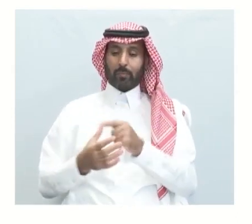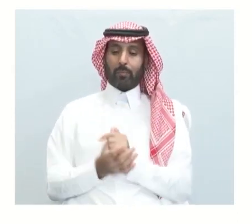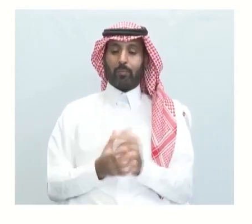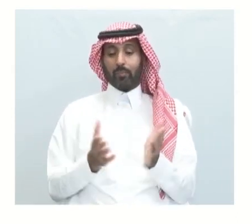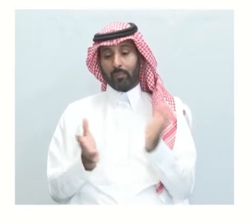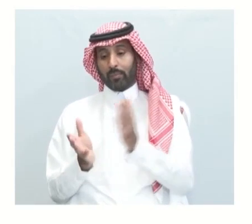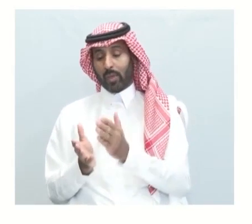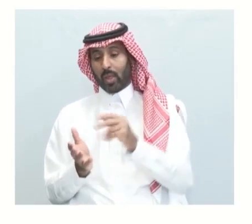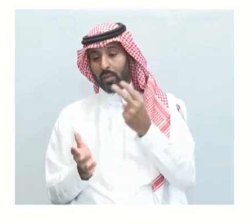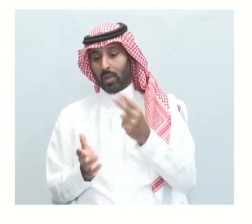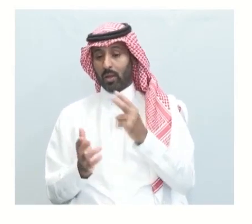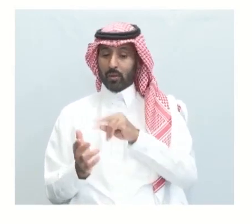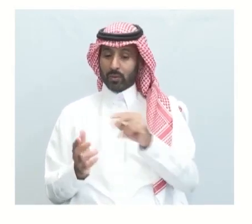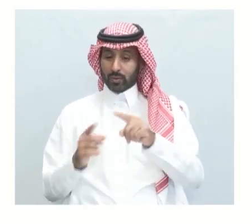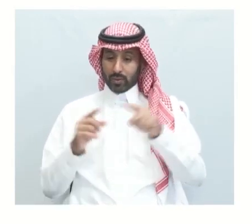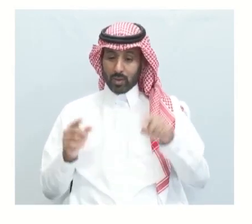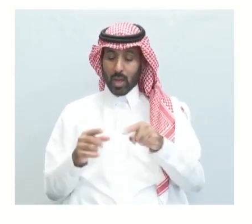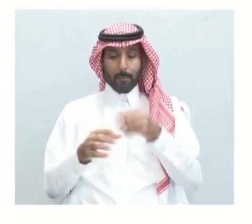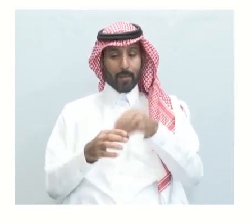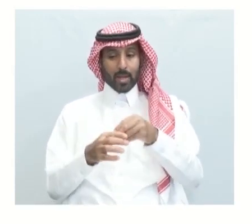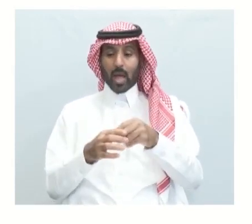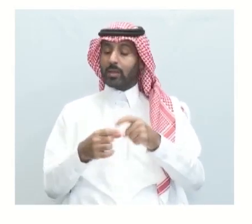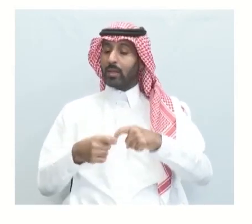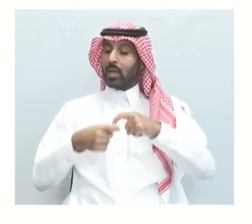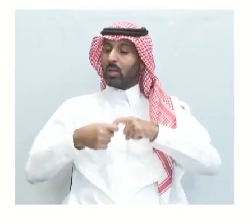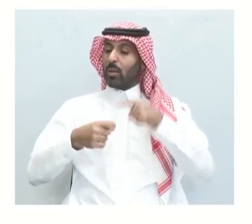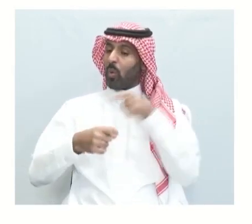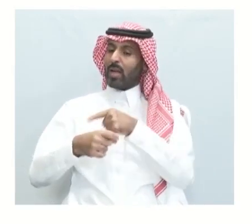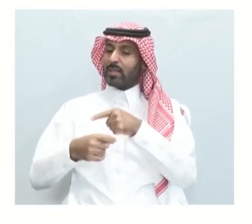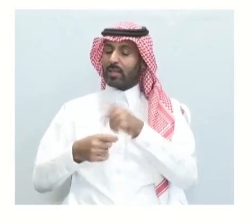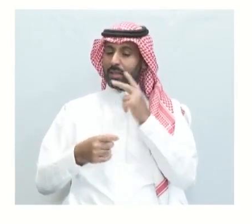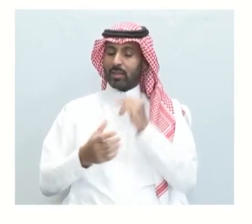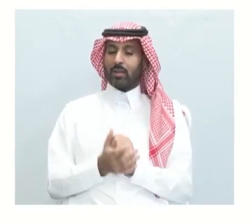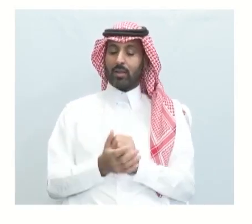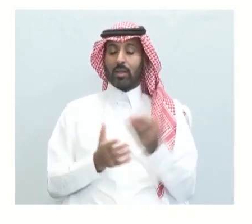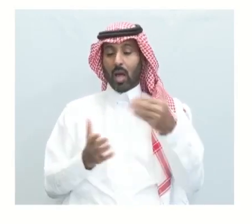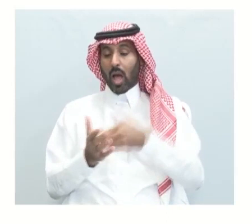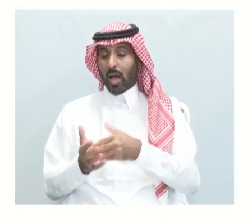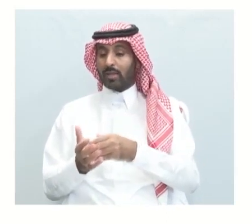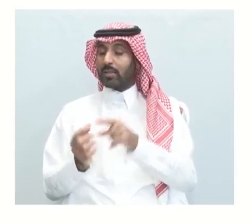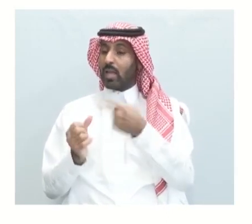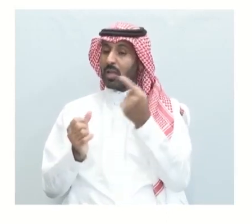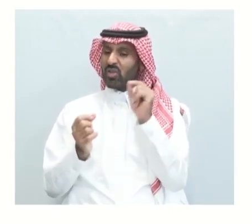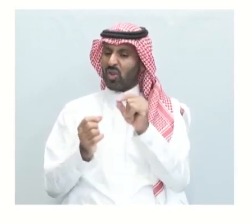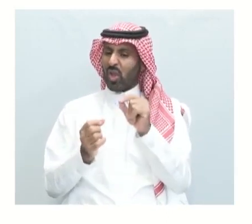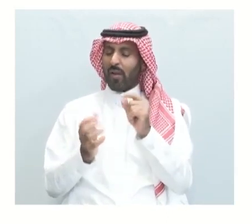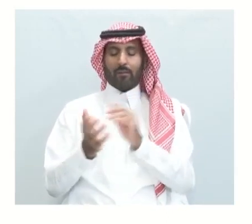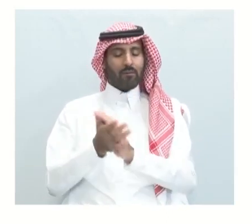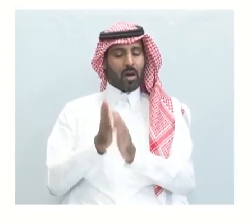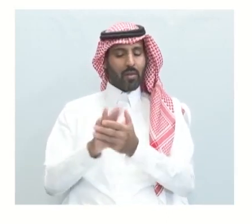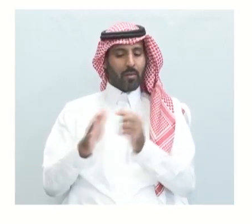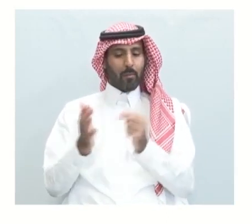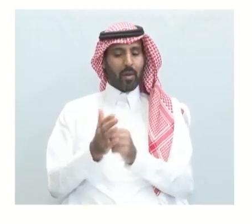الى اخر عقده اخر عقده سيكون العنوان فيها نل فارغ نقطه بمعنى نقطه